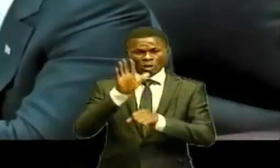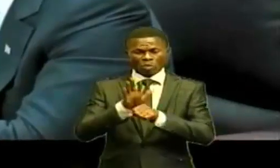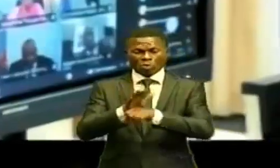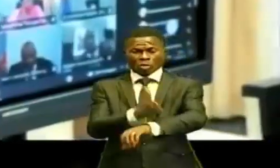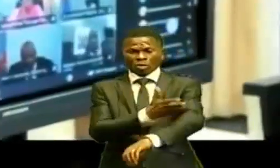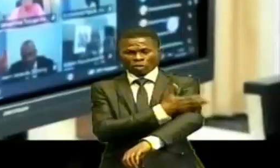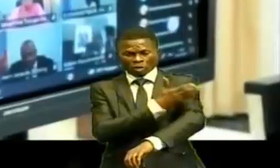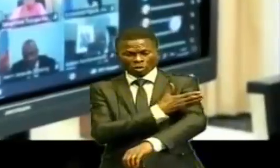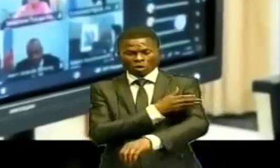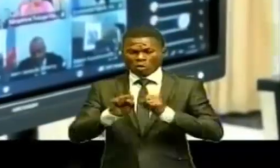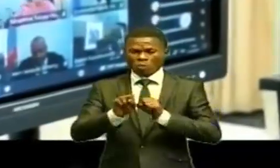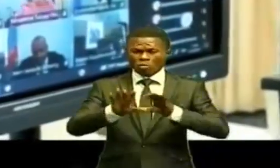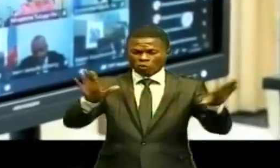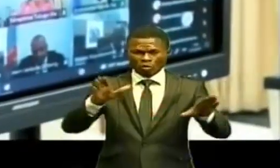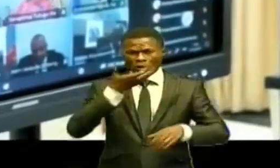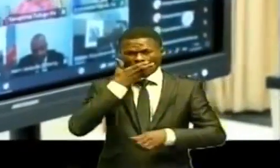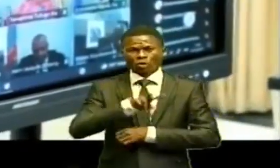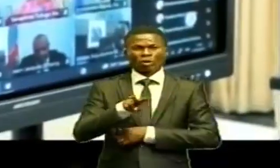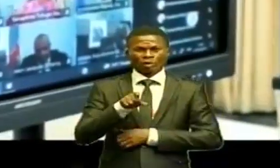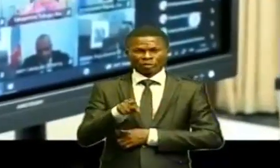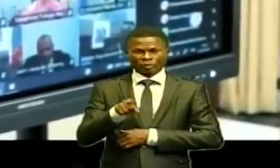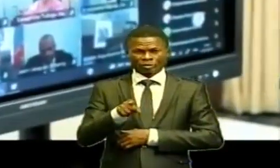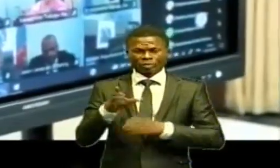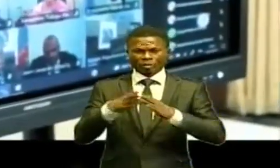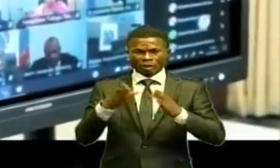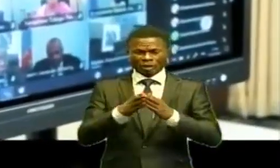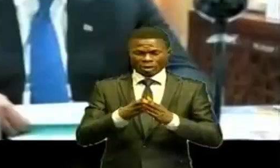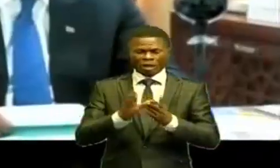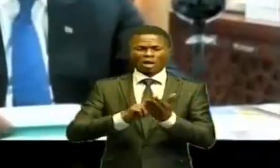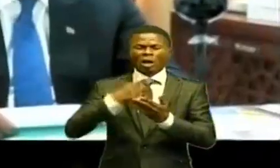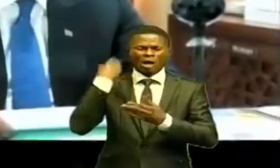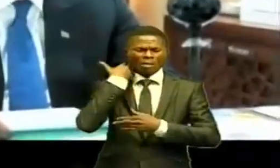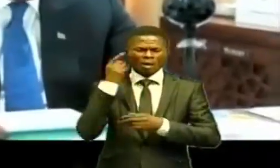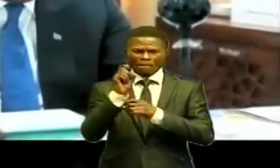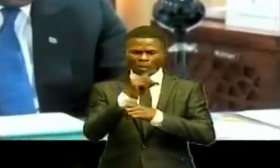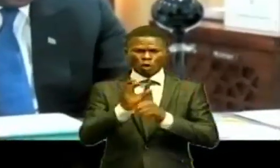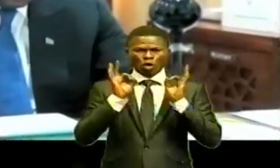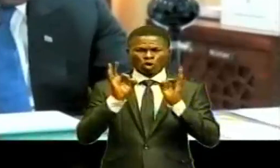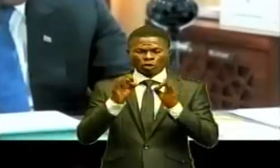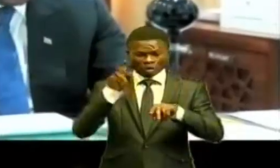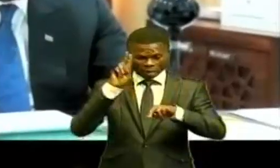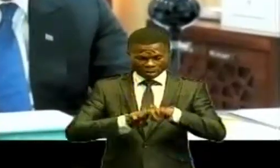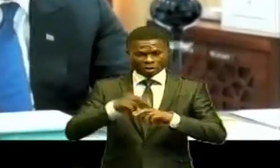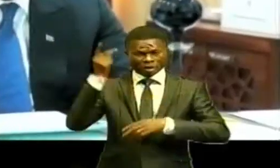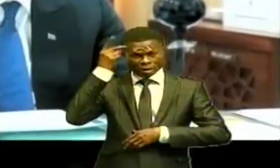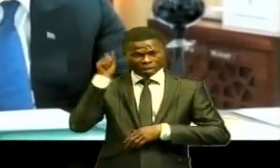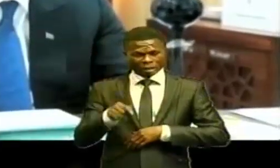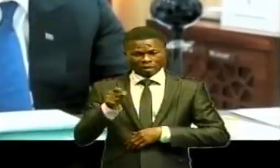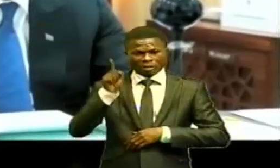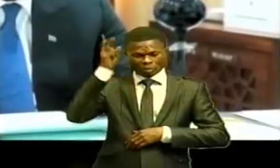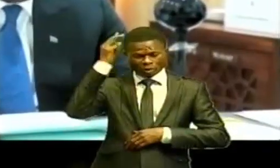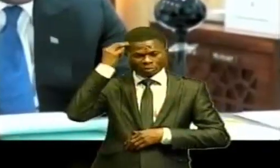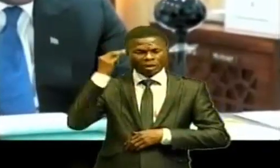de nouvelles contaminations au coronavirus, avec ce nouveau variant Omicron, particulièrement à Kinshasa, le Premier